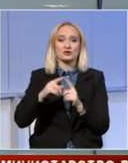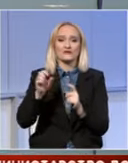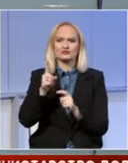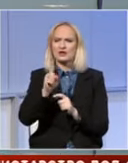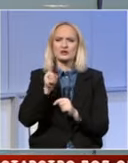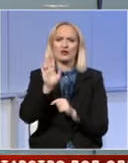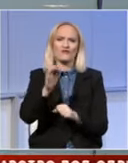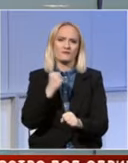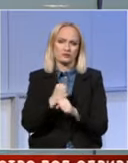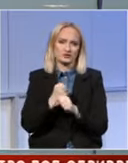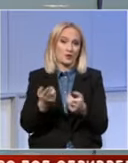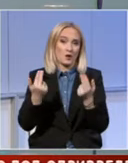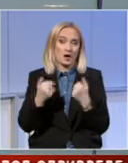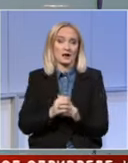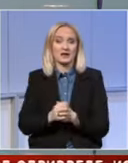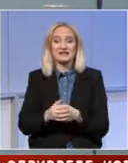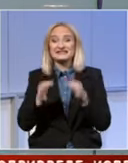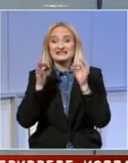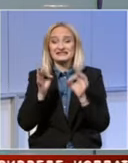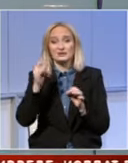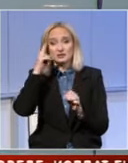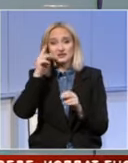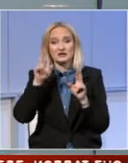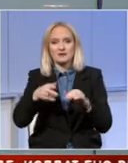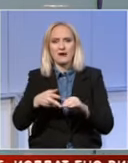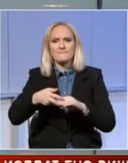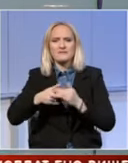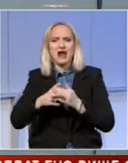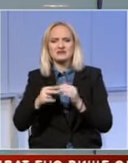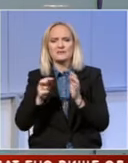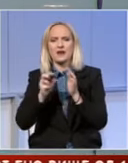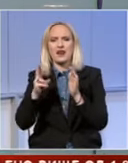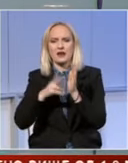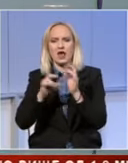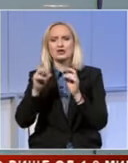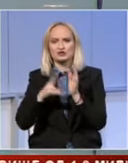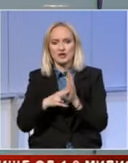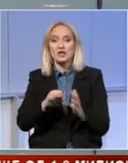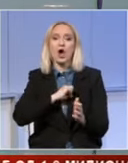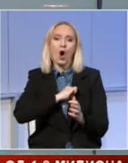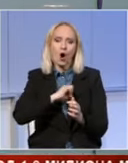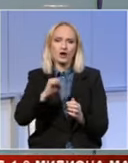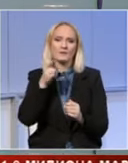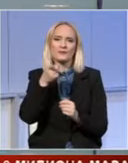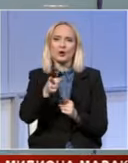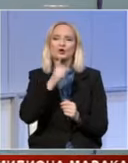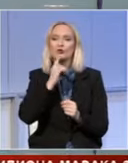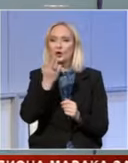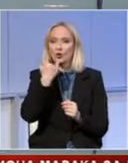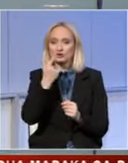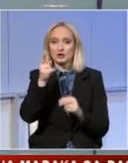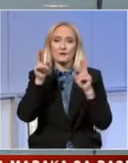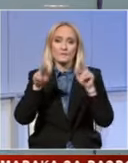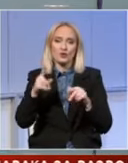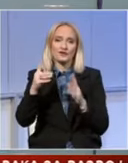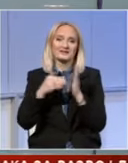to posao, ali sigurno znam da ima mehanizme. Da ohrabrimo one koji hoće, mogu